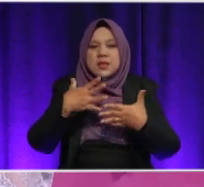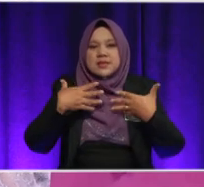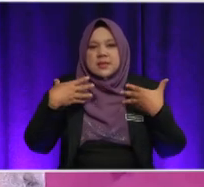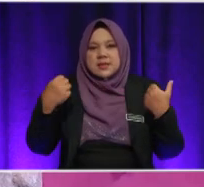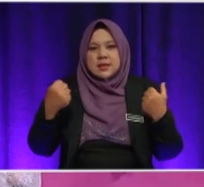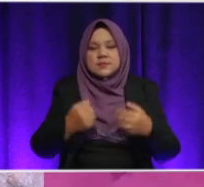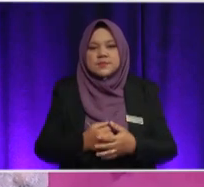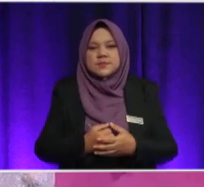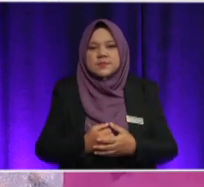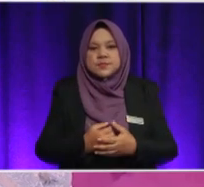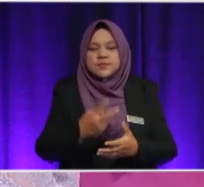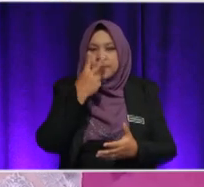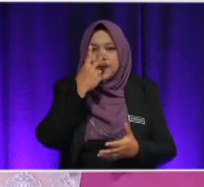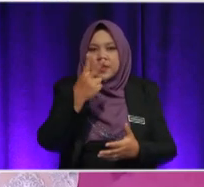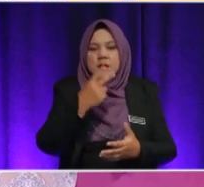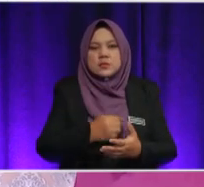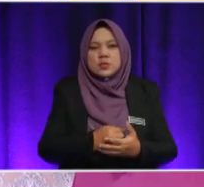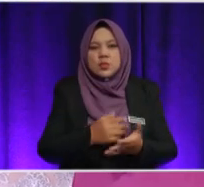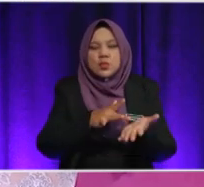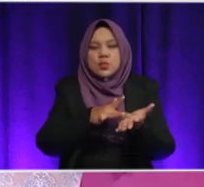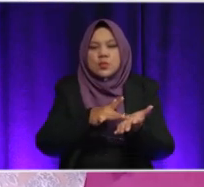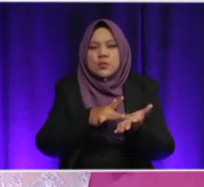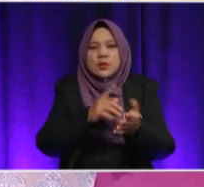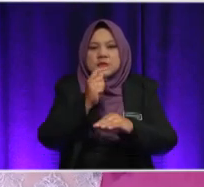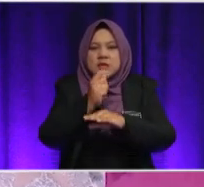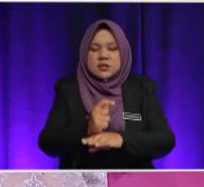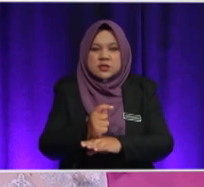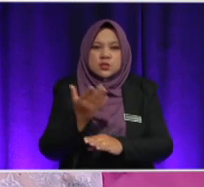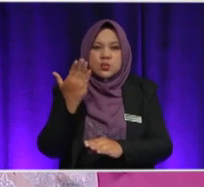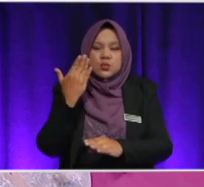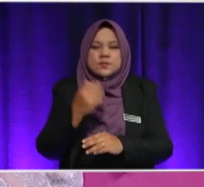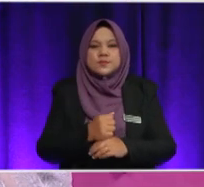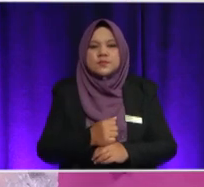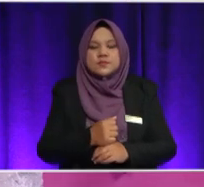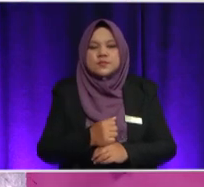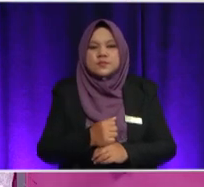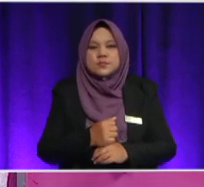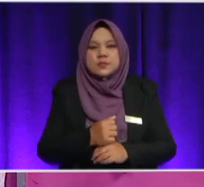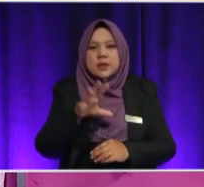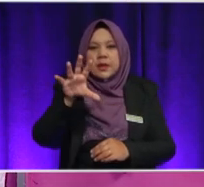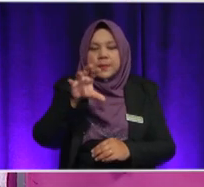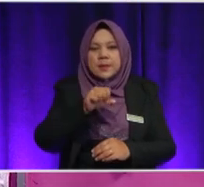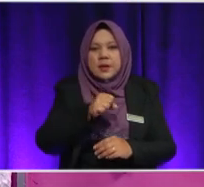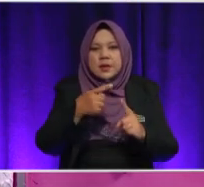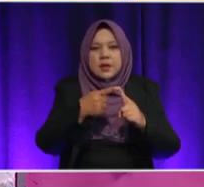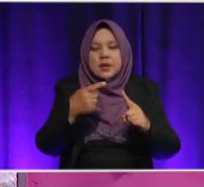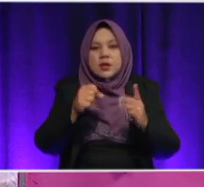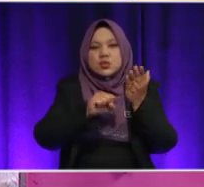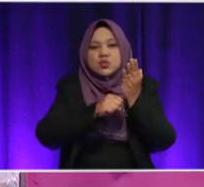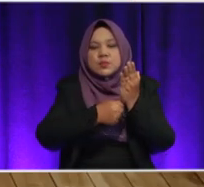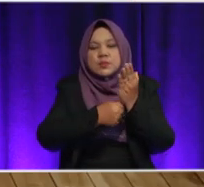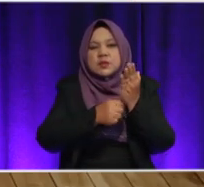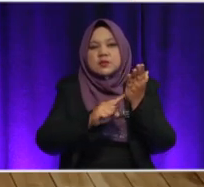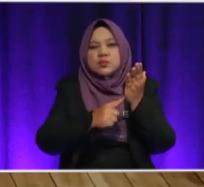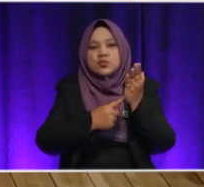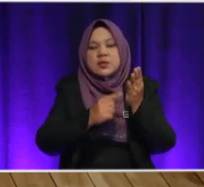jadi mari kita lihat obat tradisional dahulunya obat tradisional diperoleh daripada sumber semula